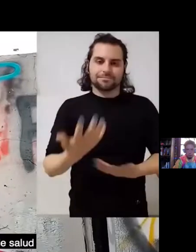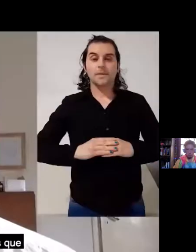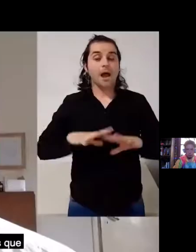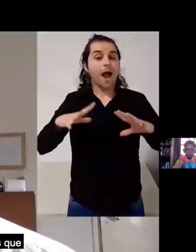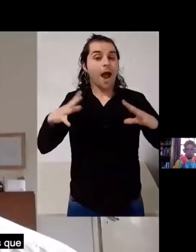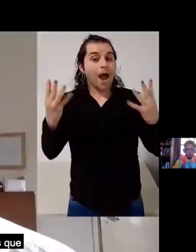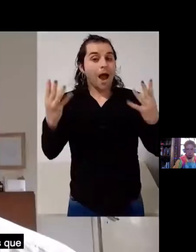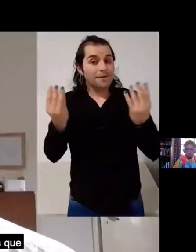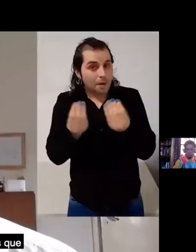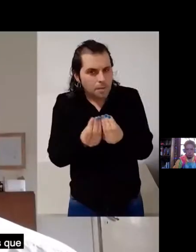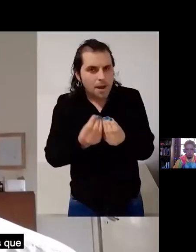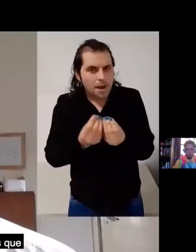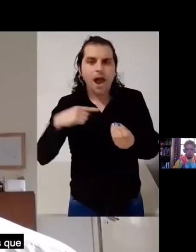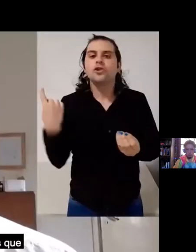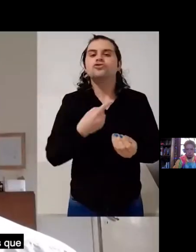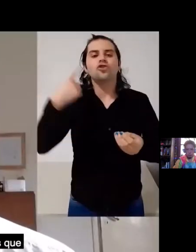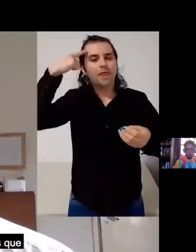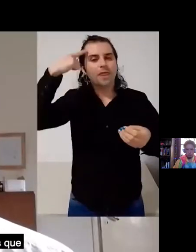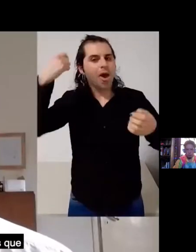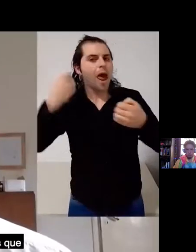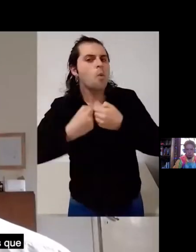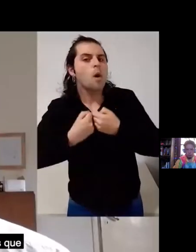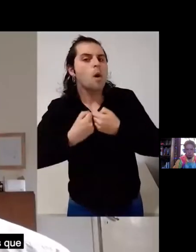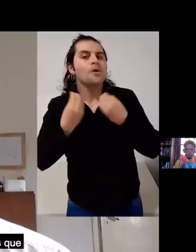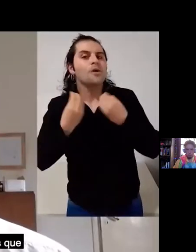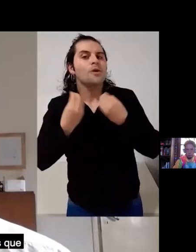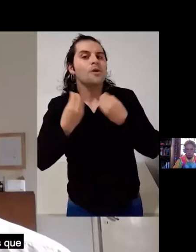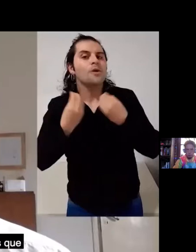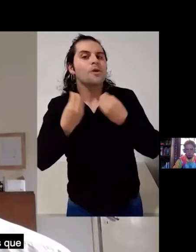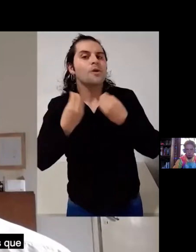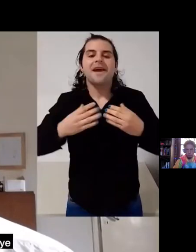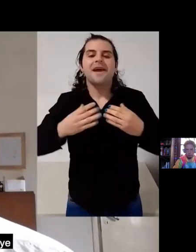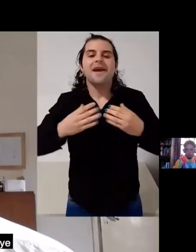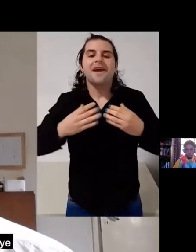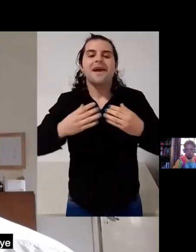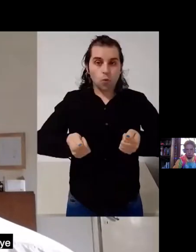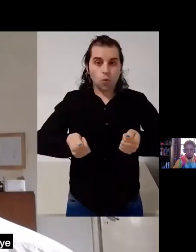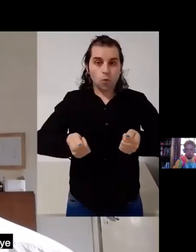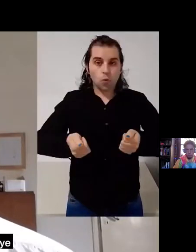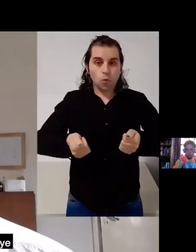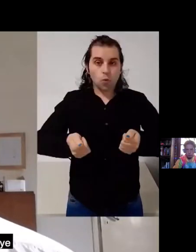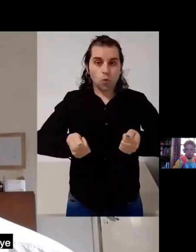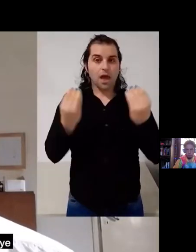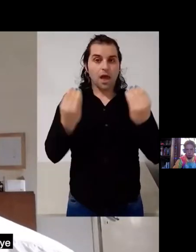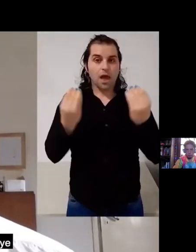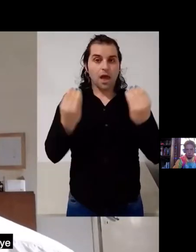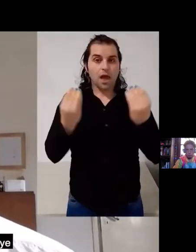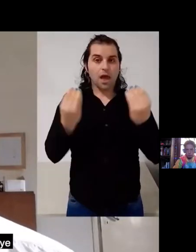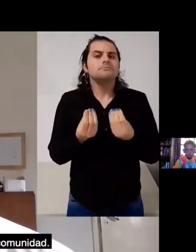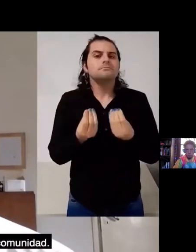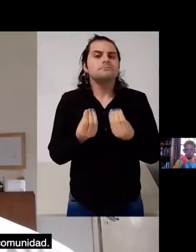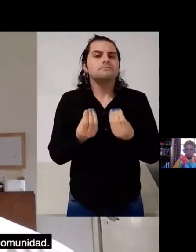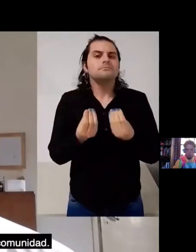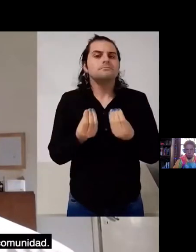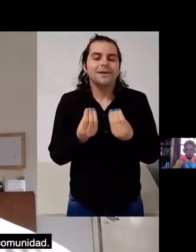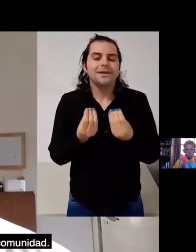système médical de santé. Depuis l'Assemblée, nous comprenons que la santé